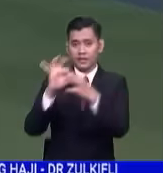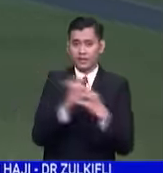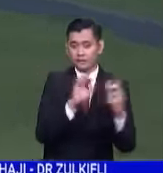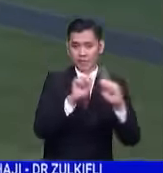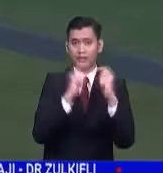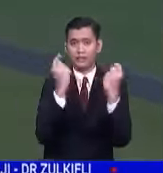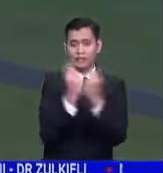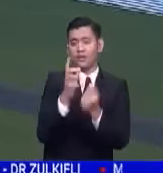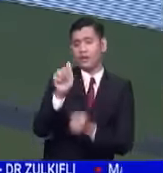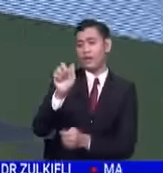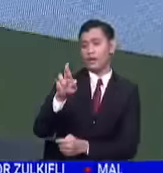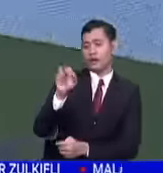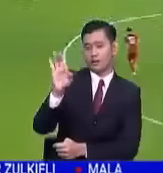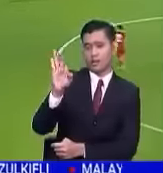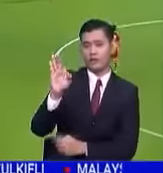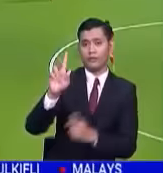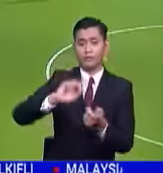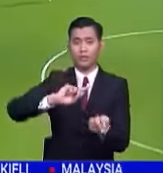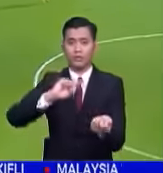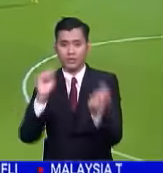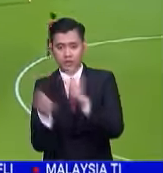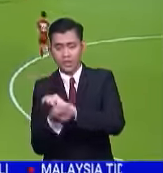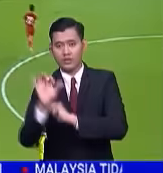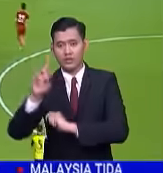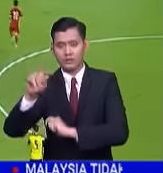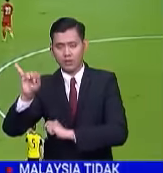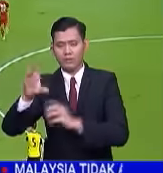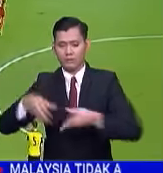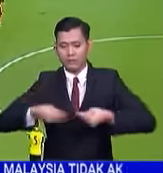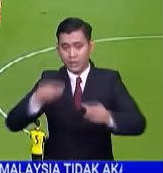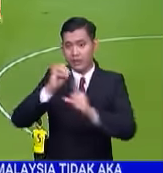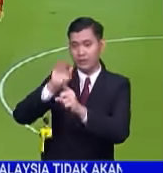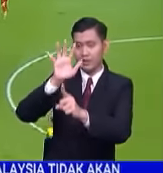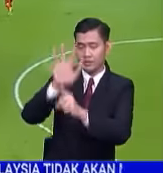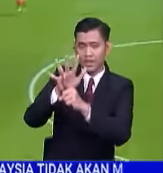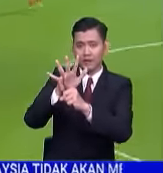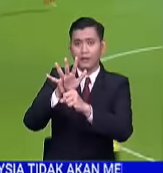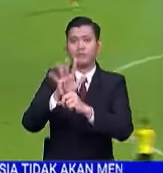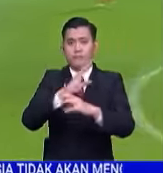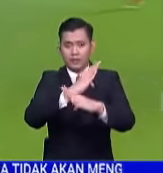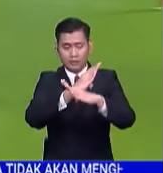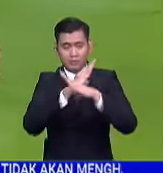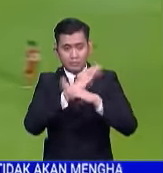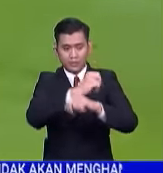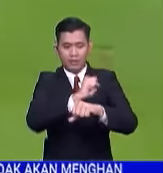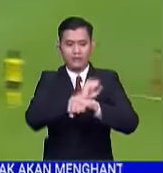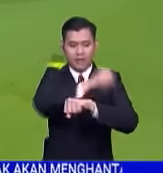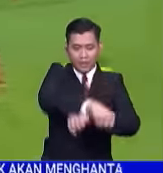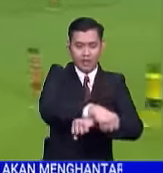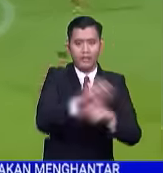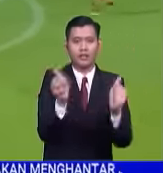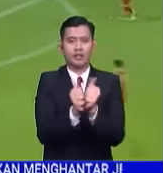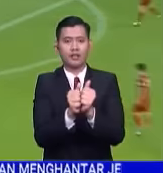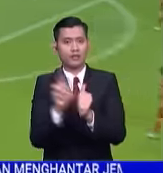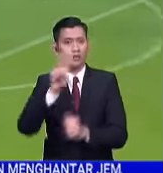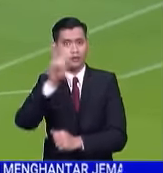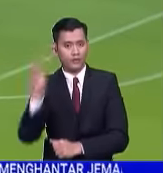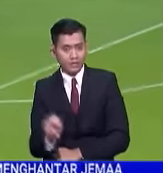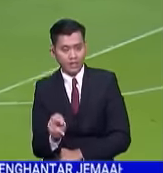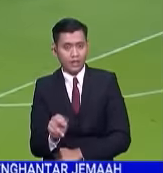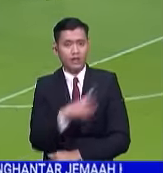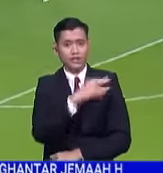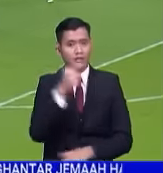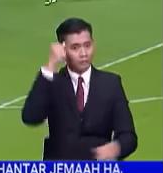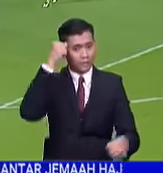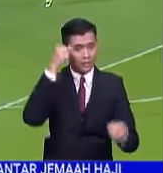kemasukan Arif menggantikan Sumareh berjaya memberi impak dan mengucak-kacirkan pertahanan Vietnam. Selain itu, Sutton London turut mengingatkan anak-anak